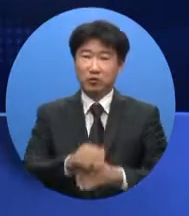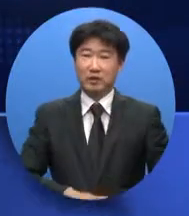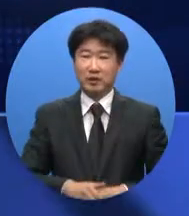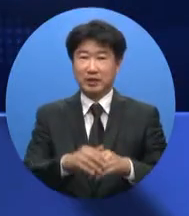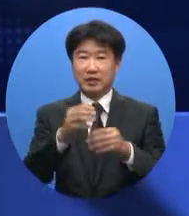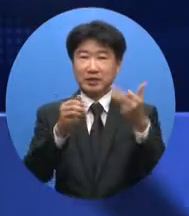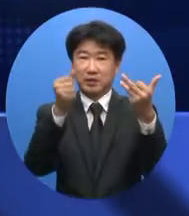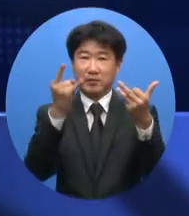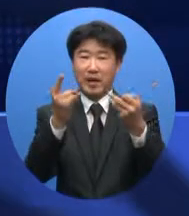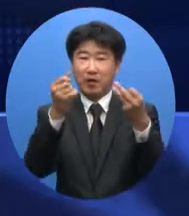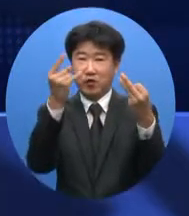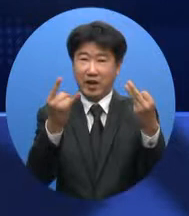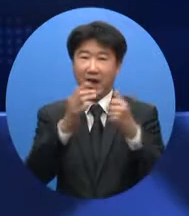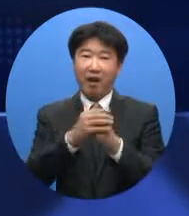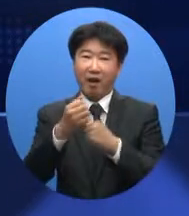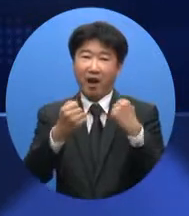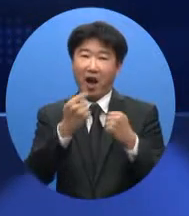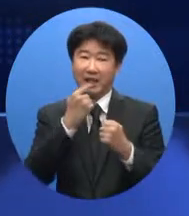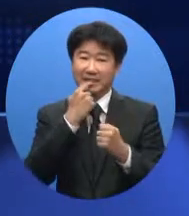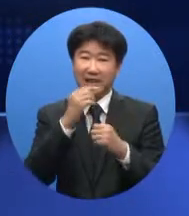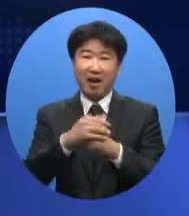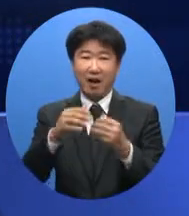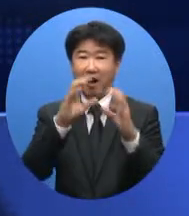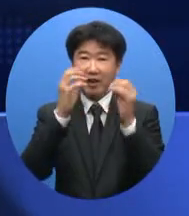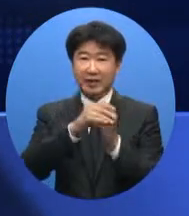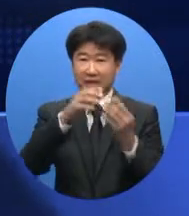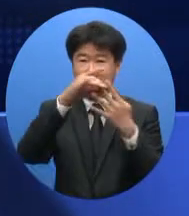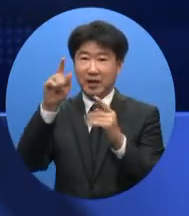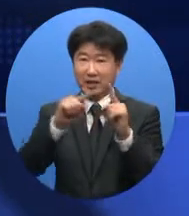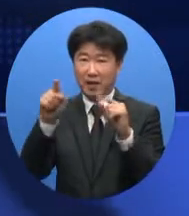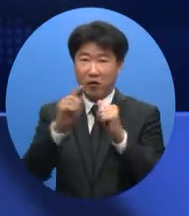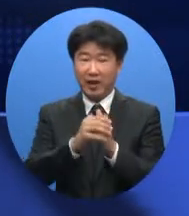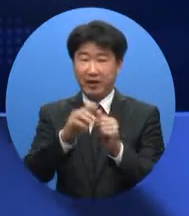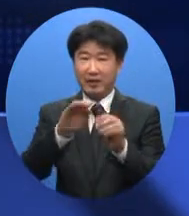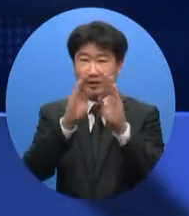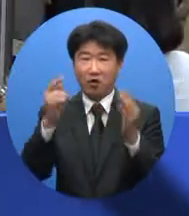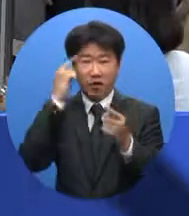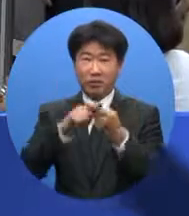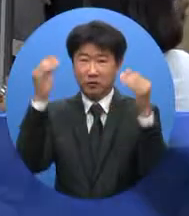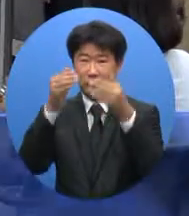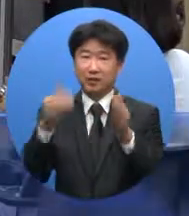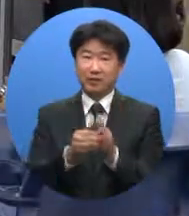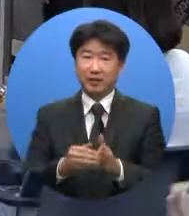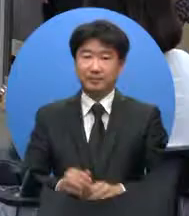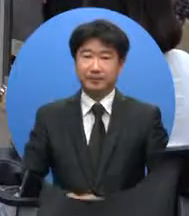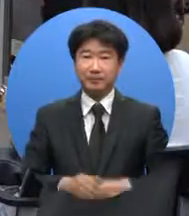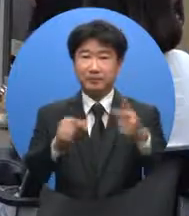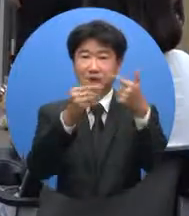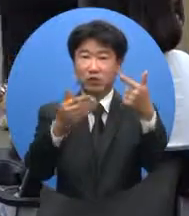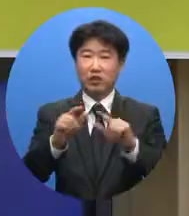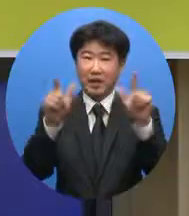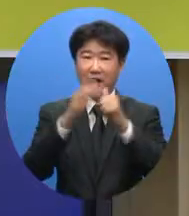제13회 건치 어린이 선발 대회가 지난 14일 합천군 보건소에서 열려 관심을 모았습니다. 이번 대회는 6월